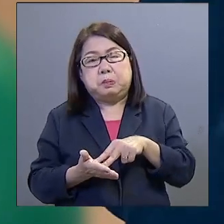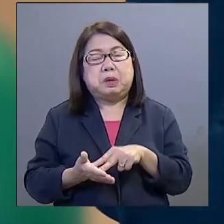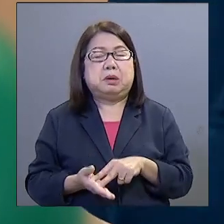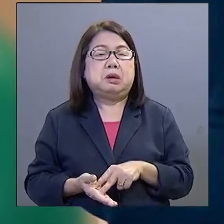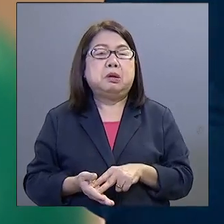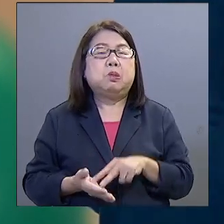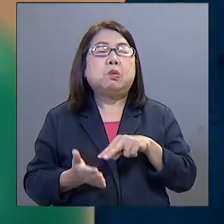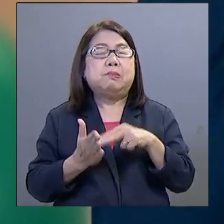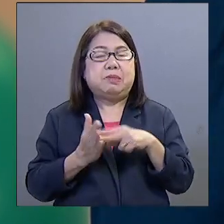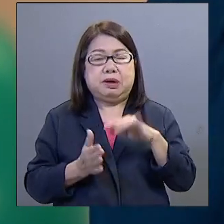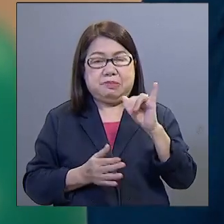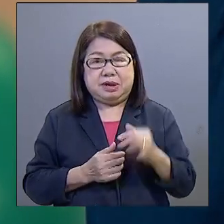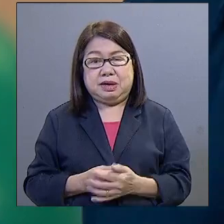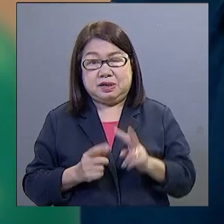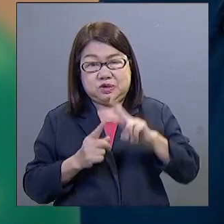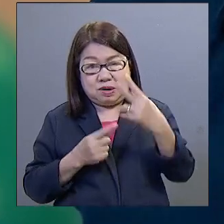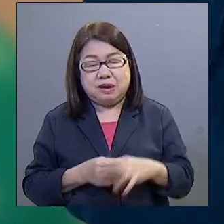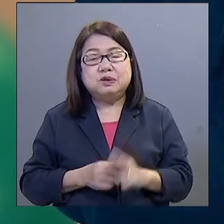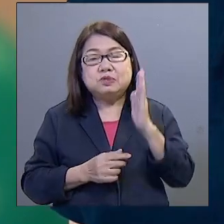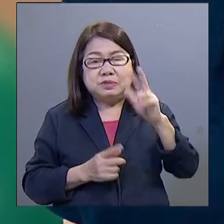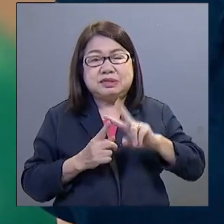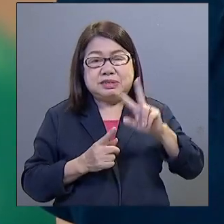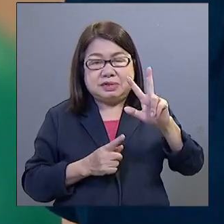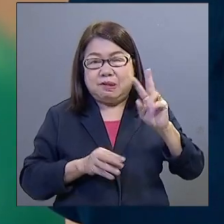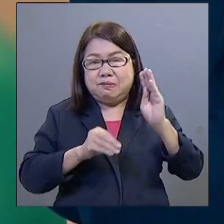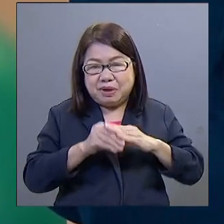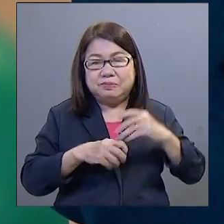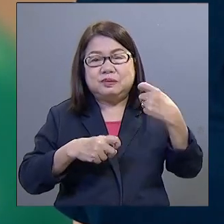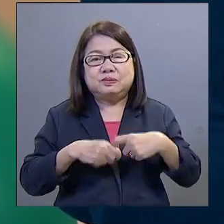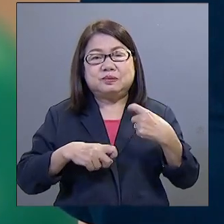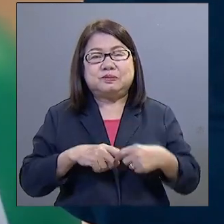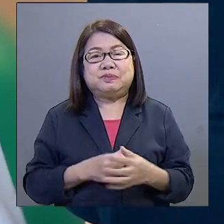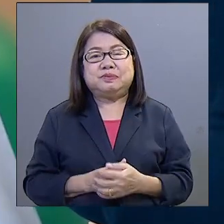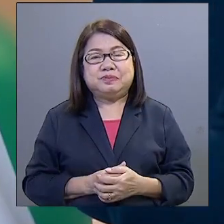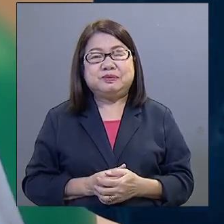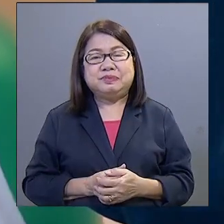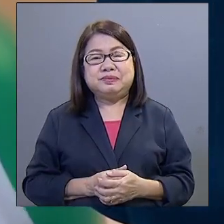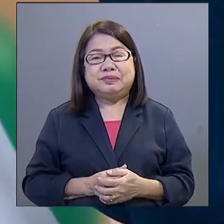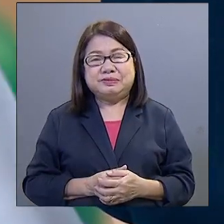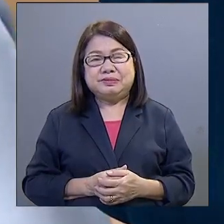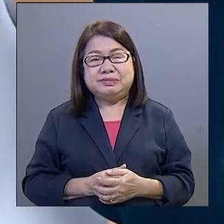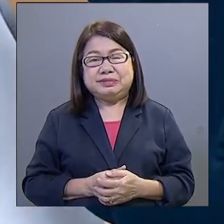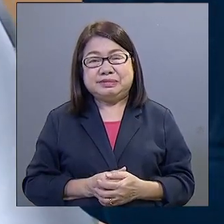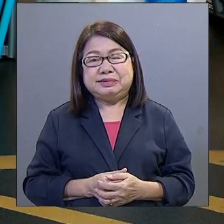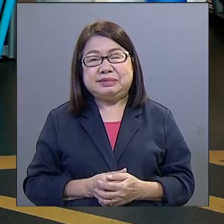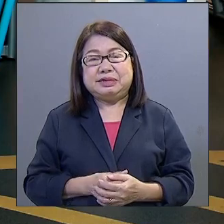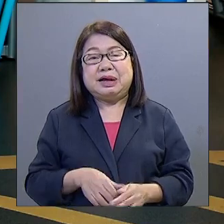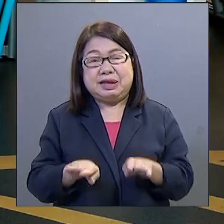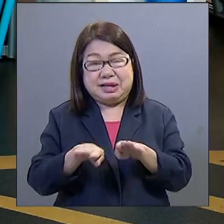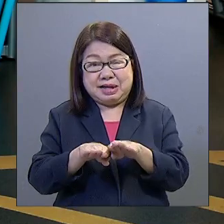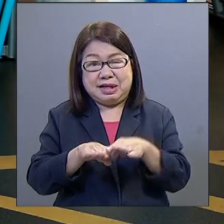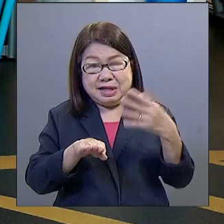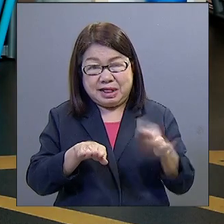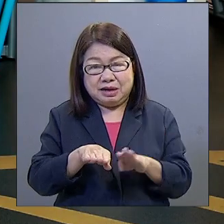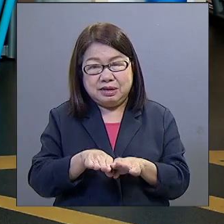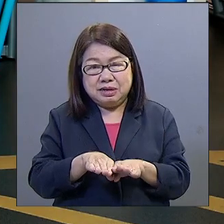2ข้อแล้วนะโอเคข้อถัดไปยากขึ้นอีกนิดนึงค่ะอันนี้เริ่มแคบลงมาเรื่อยๆเนาะทีนี้ให้ก้าวเท้านะคะเอาข้าง